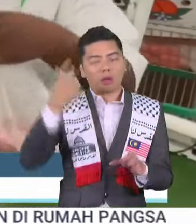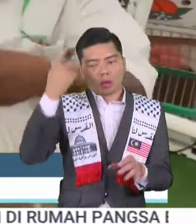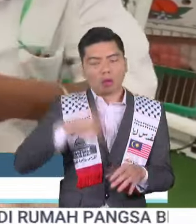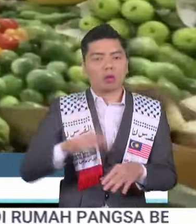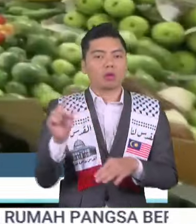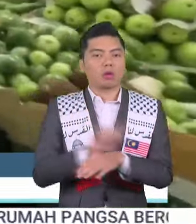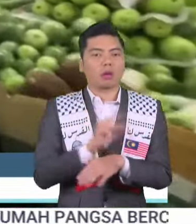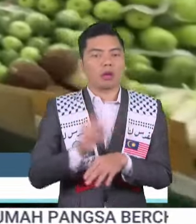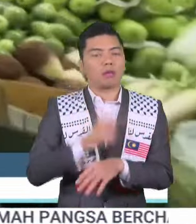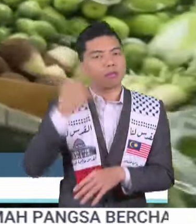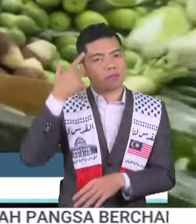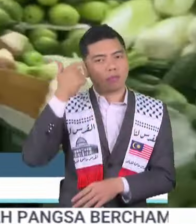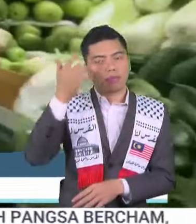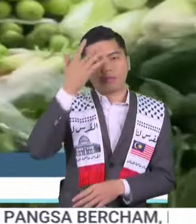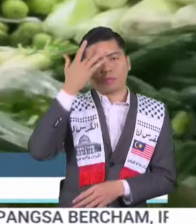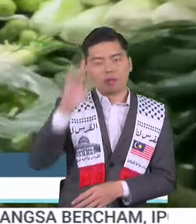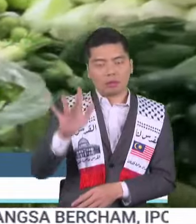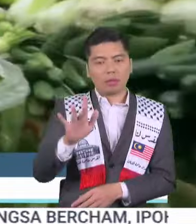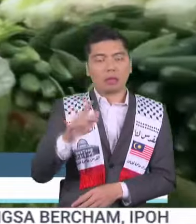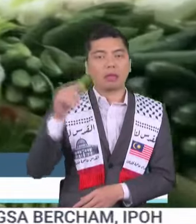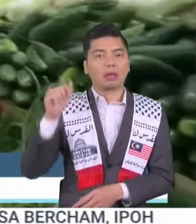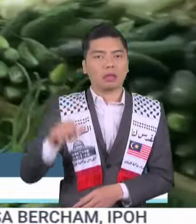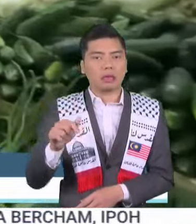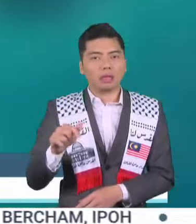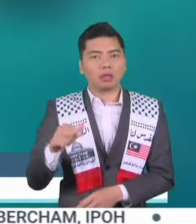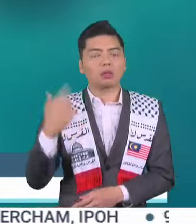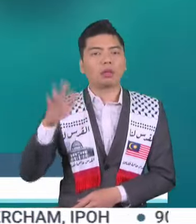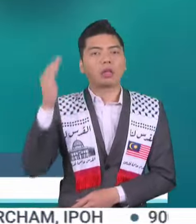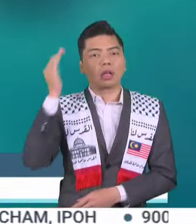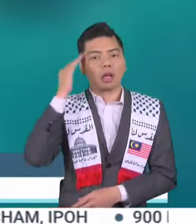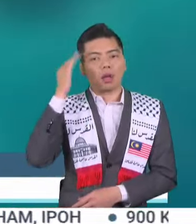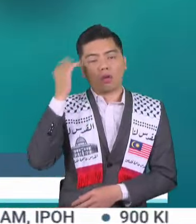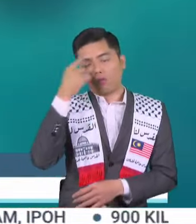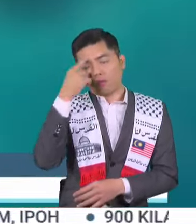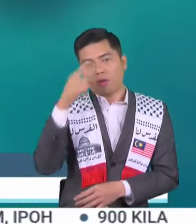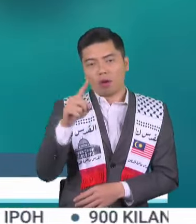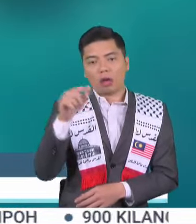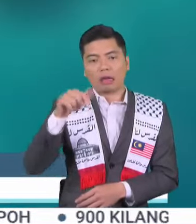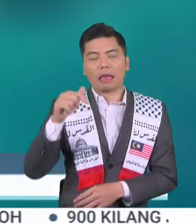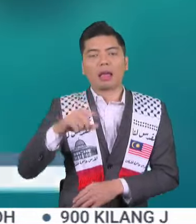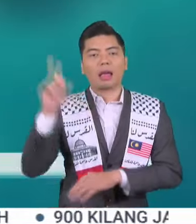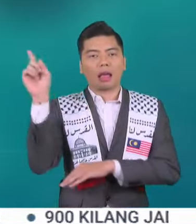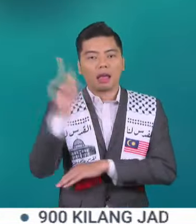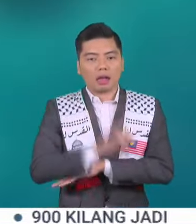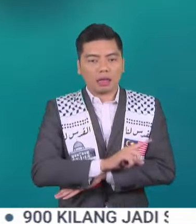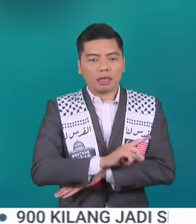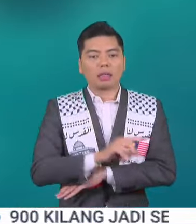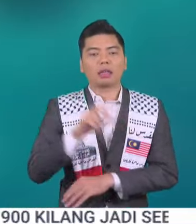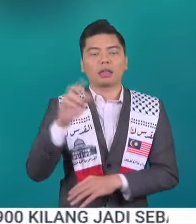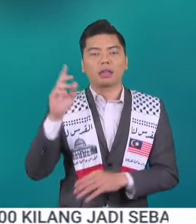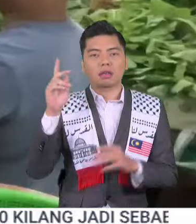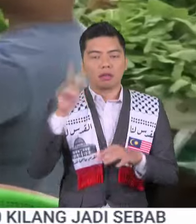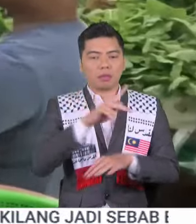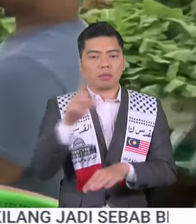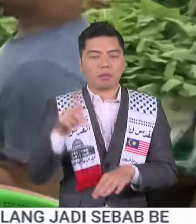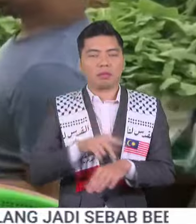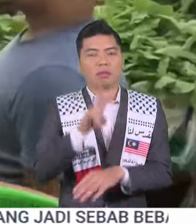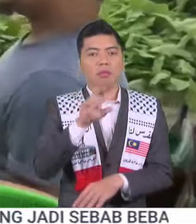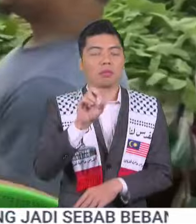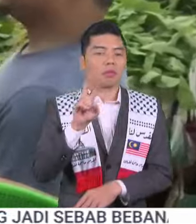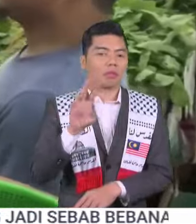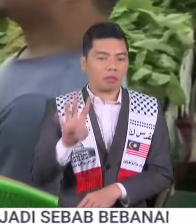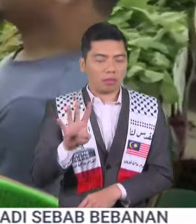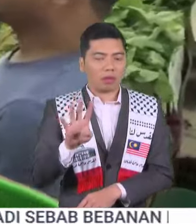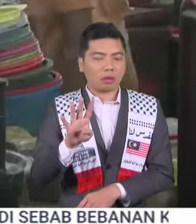yang bijak. Pemerkasaan pengguna ini selari dengan sambutan Hari Pengguna Kebangsaan 2024 dengan